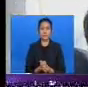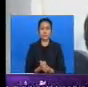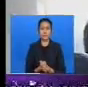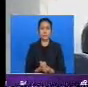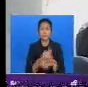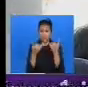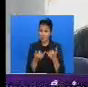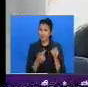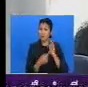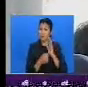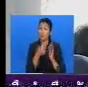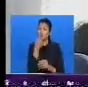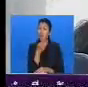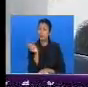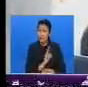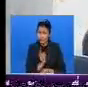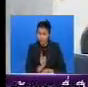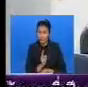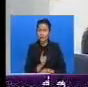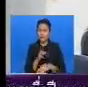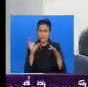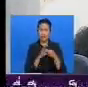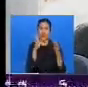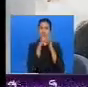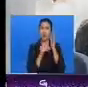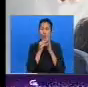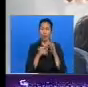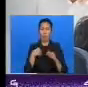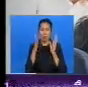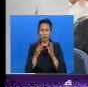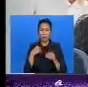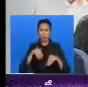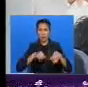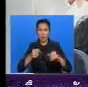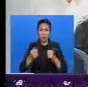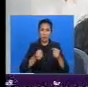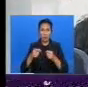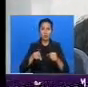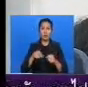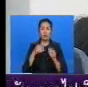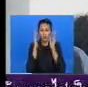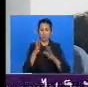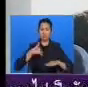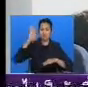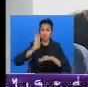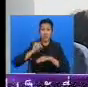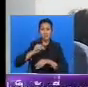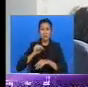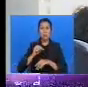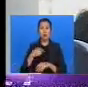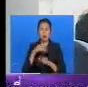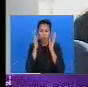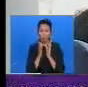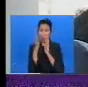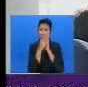ป เรากำลังพาท่านผู้ชมมาดูการฝึกอบรมพนักงานขับรถนะครับโดยผู้เชี่ยวชาญการฝึกอบรมพ